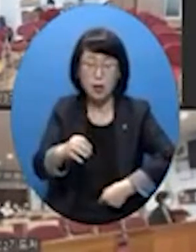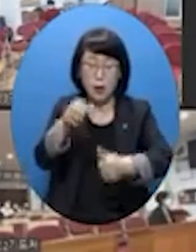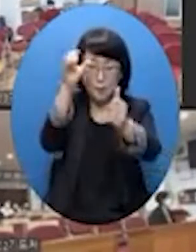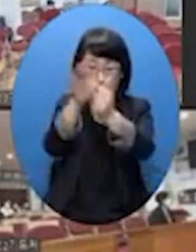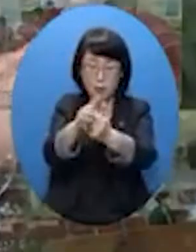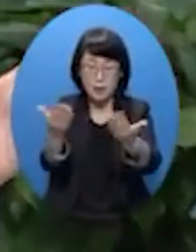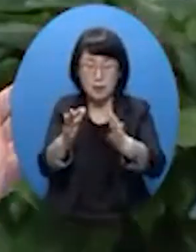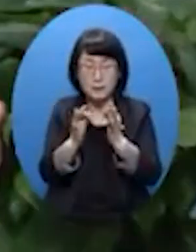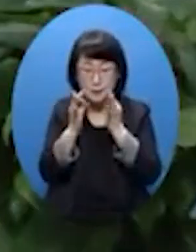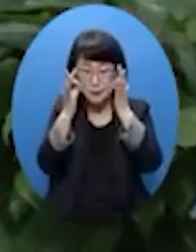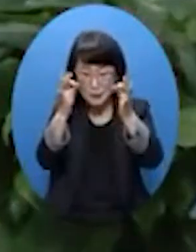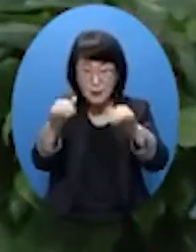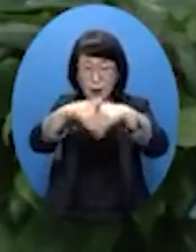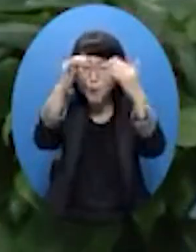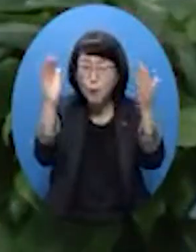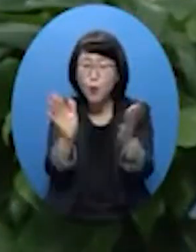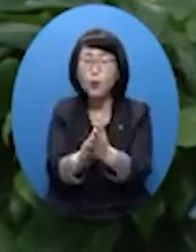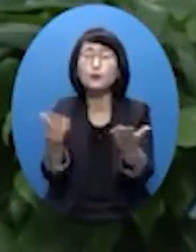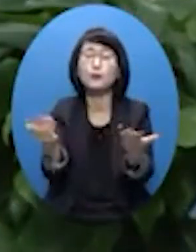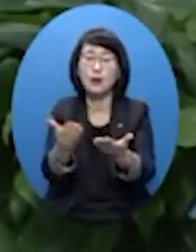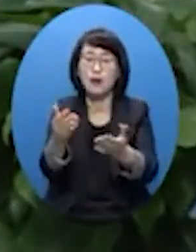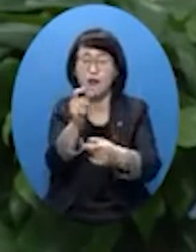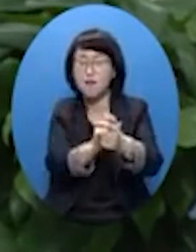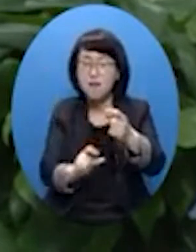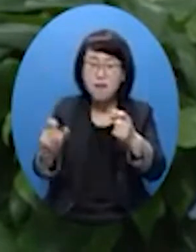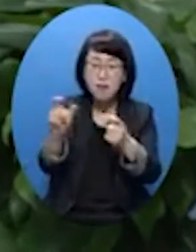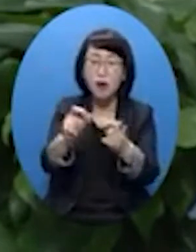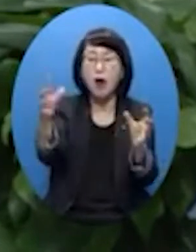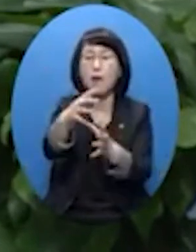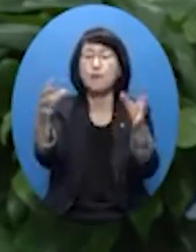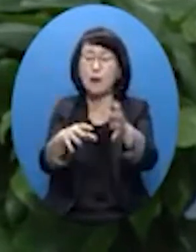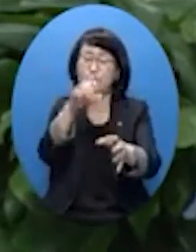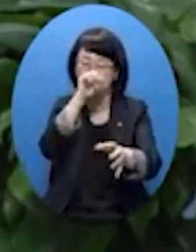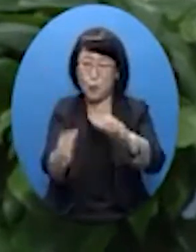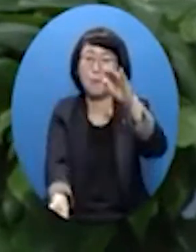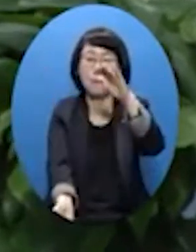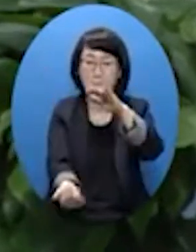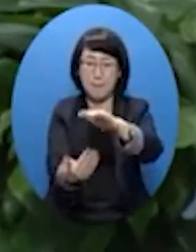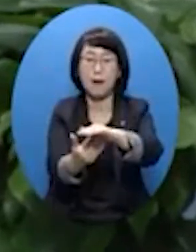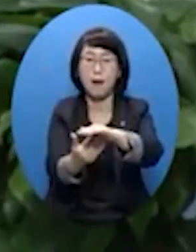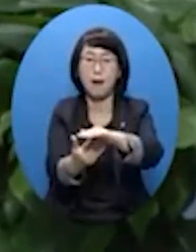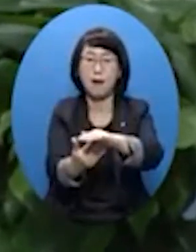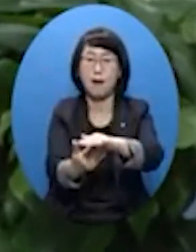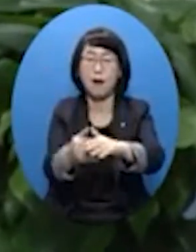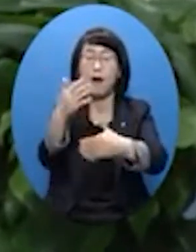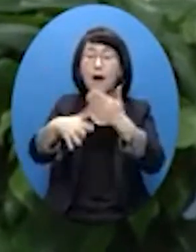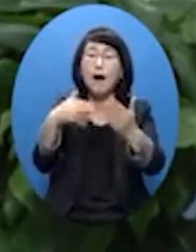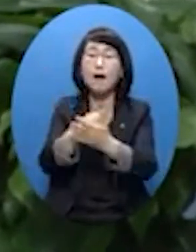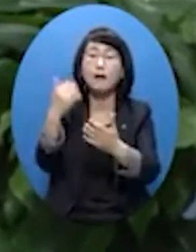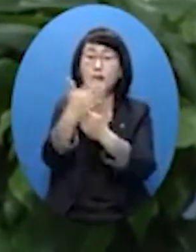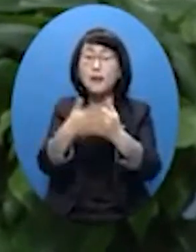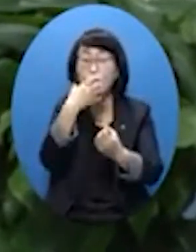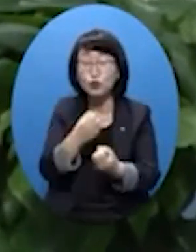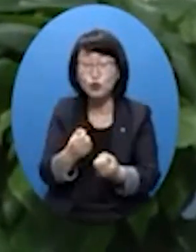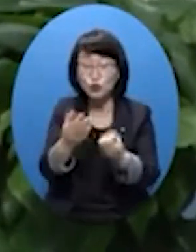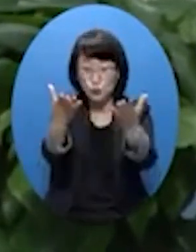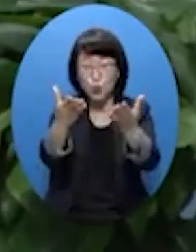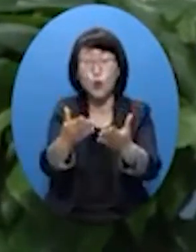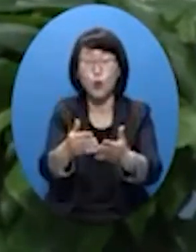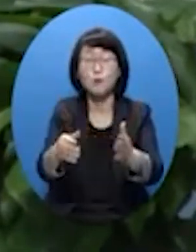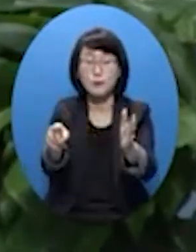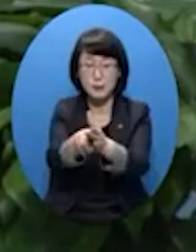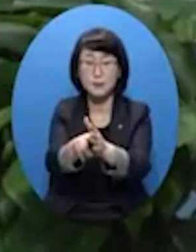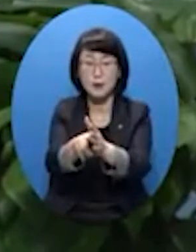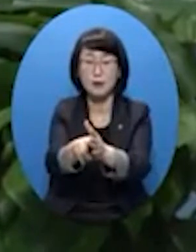다하면 하니 모든 것이 합력하여 선을 이루고 모든 하나는 우리가 축복이 우리 임하게 만들어 주시는